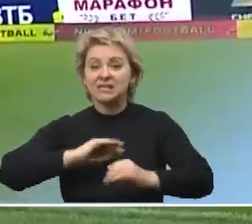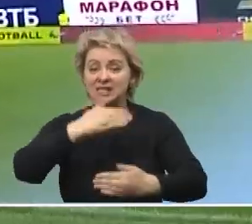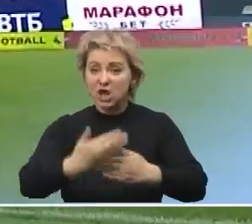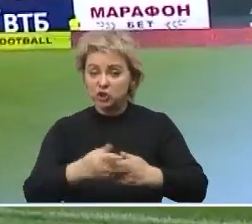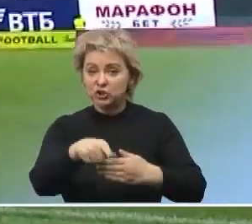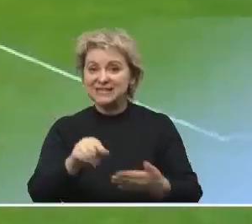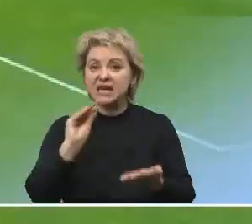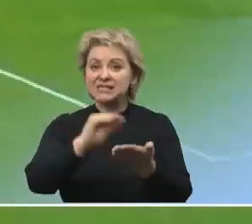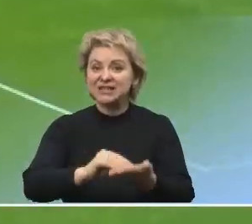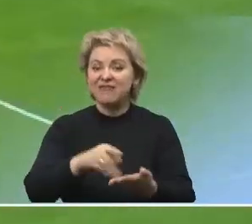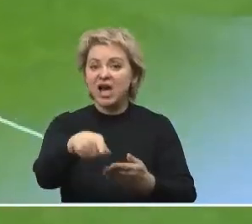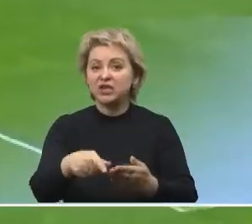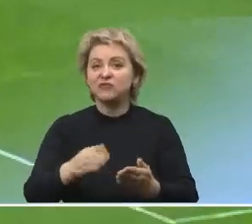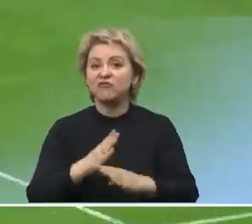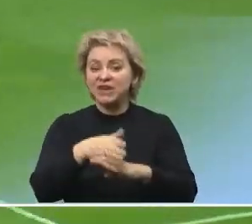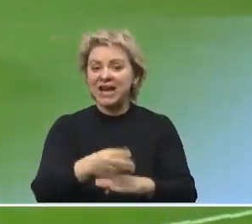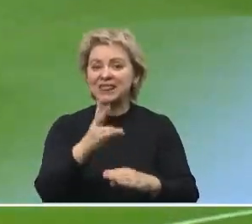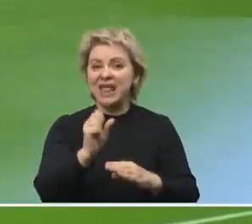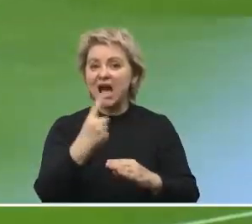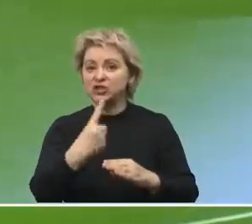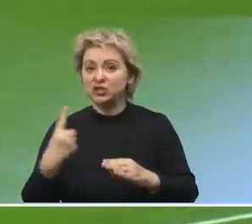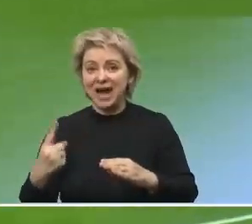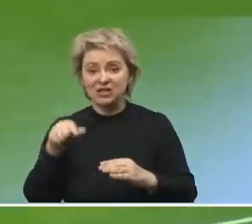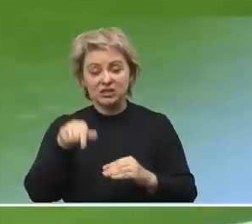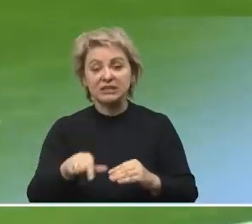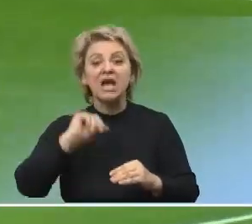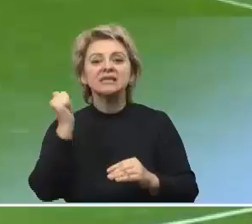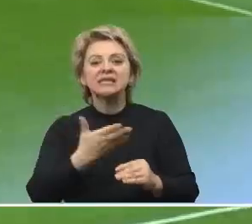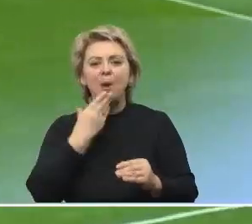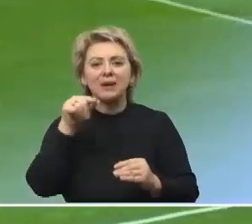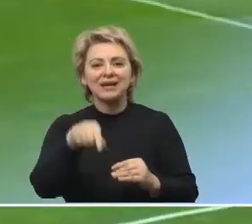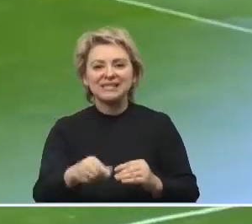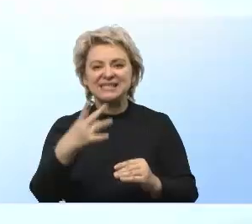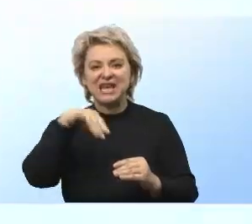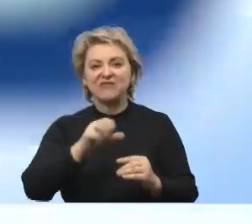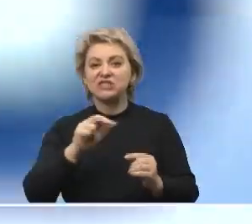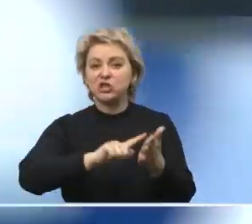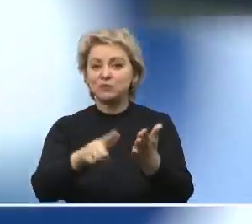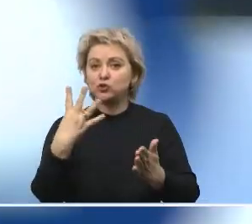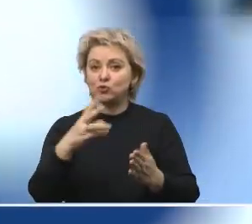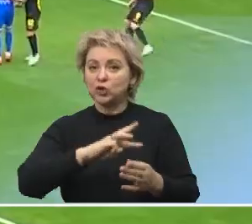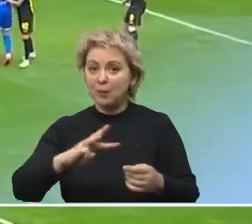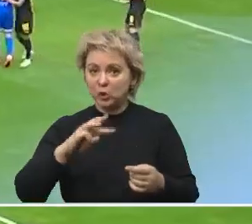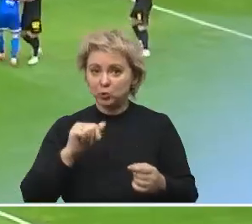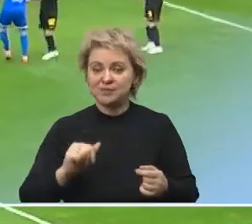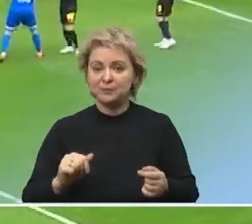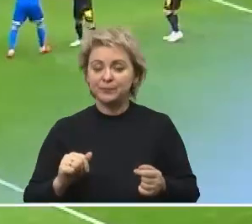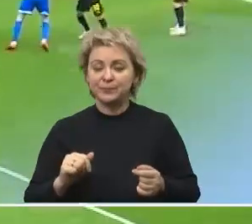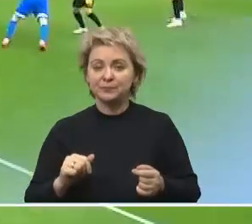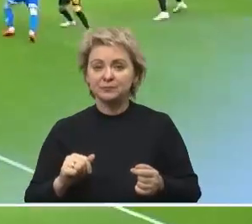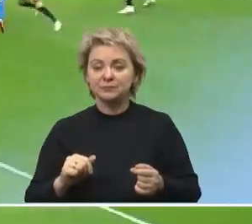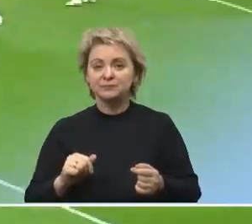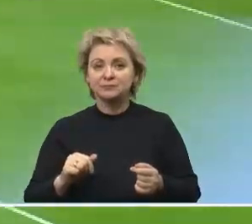тут же срывает соперникам выход один на один. Ну а вот самый красивый сейв на 74-й минуте.